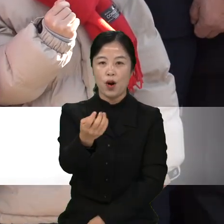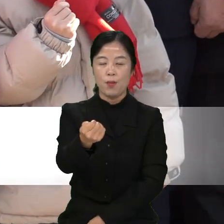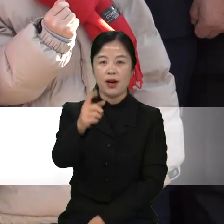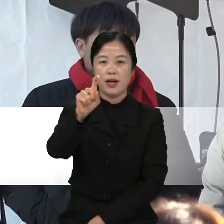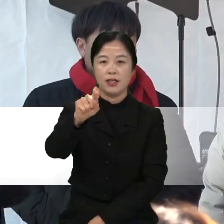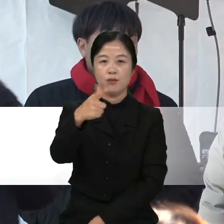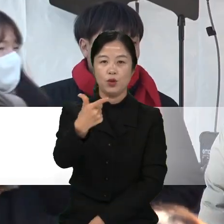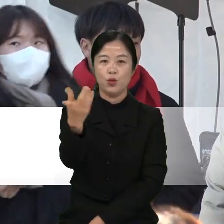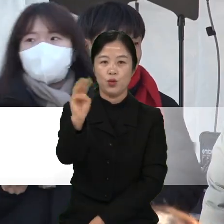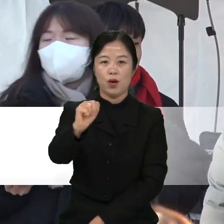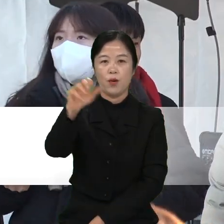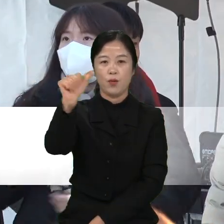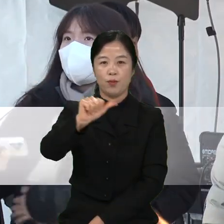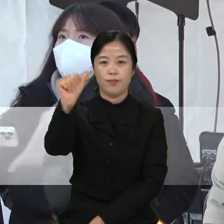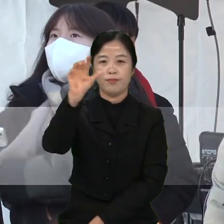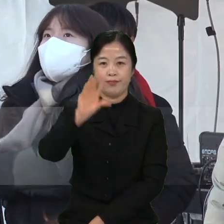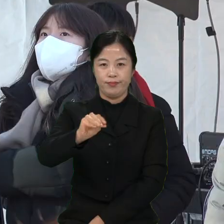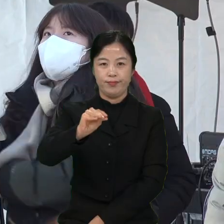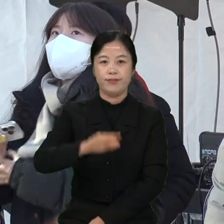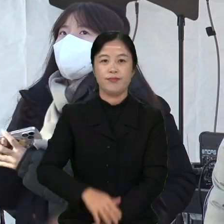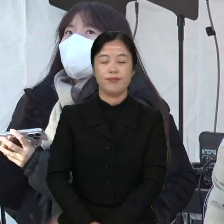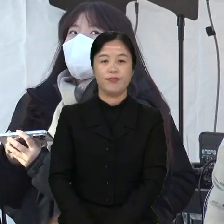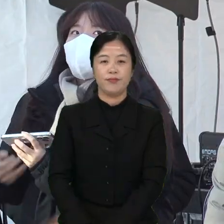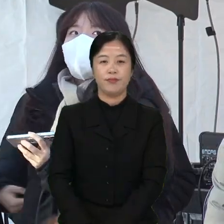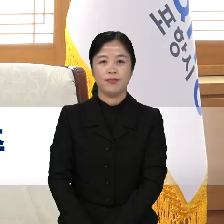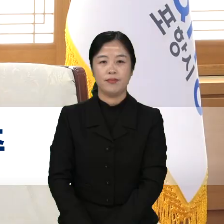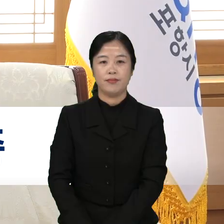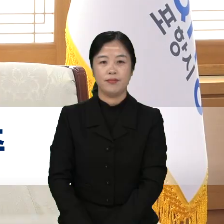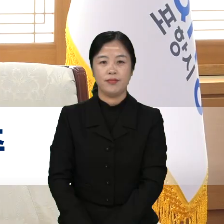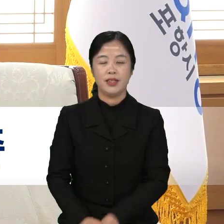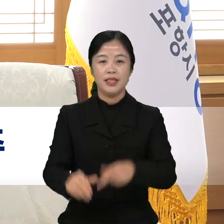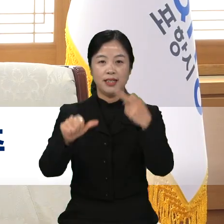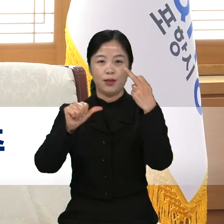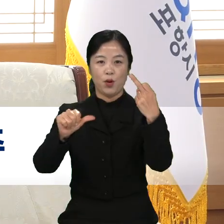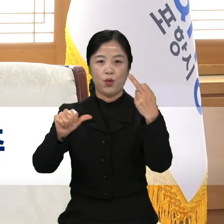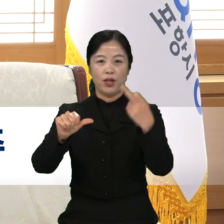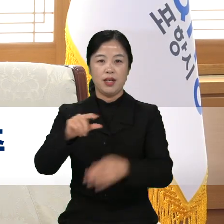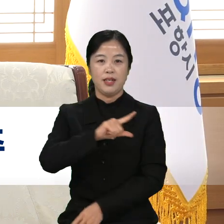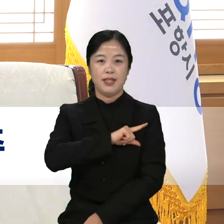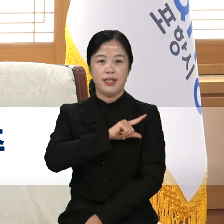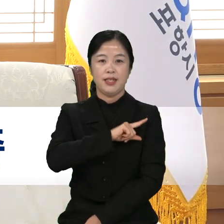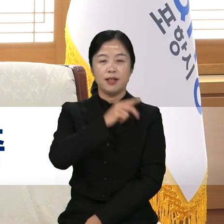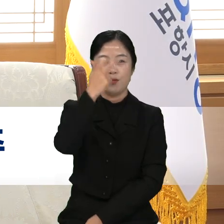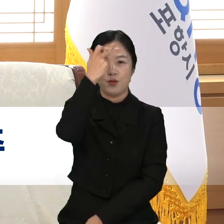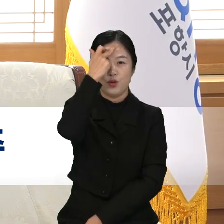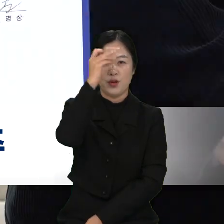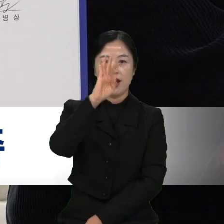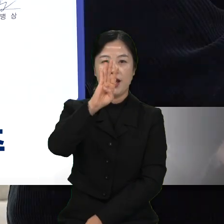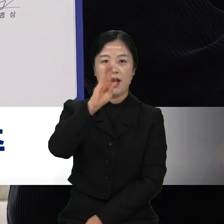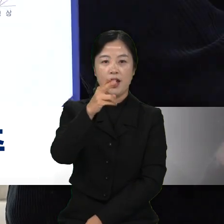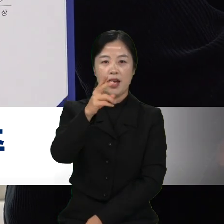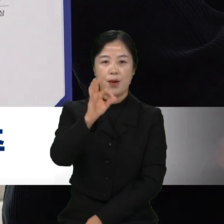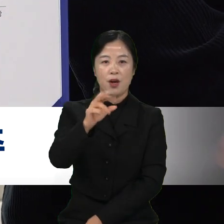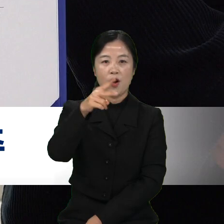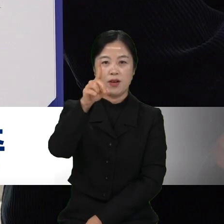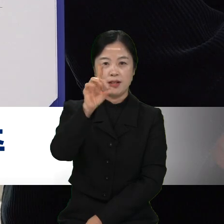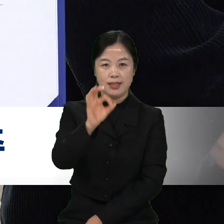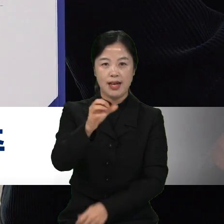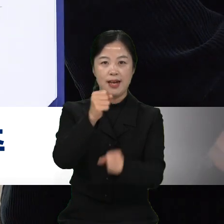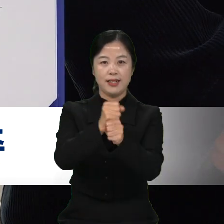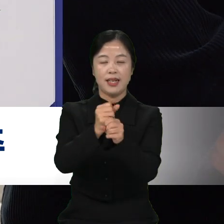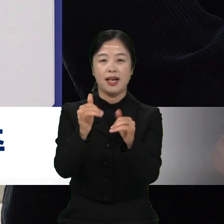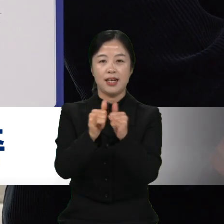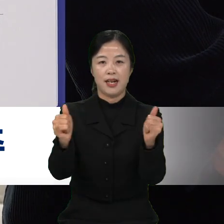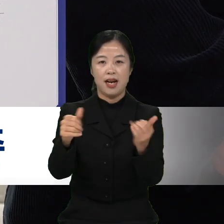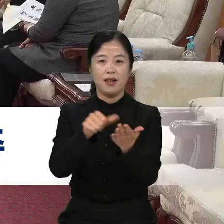목표액은 16억 5천만 원입니다 지난 5일 최병상 작가 작품 기증식이